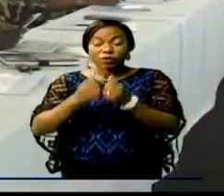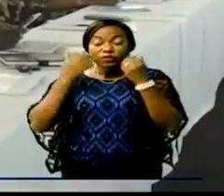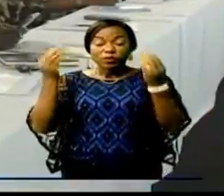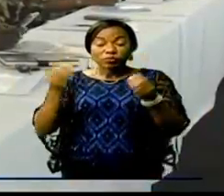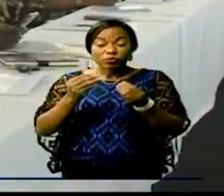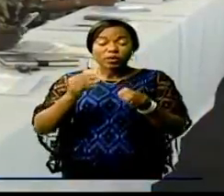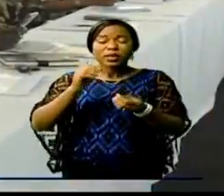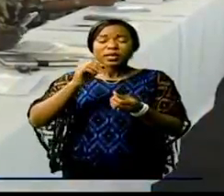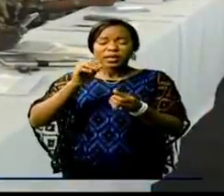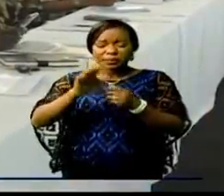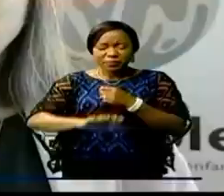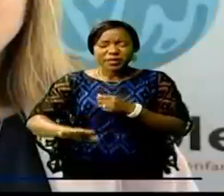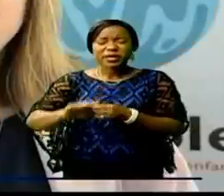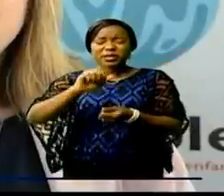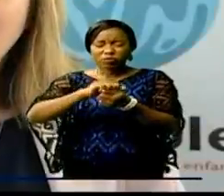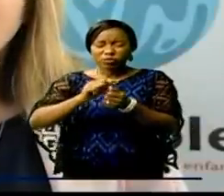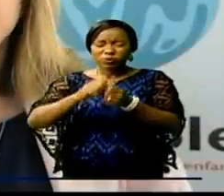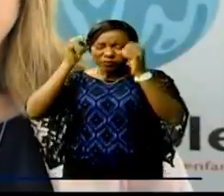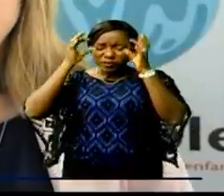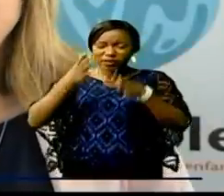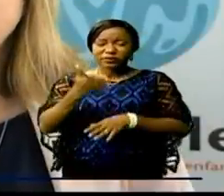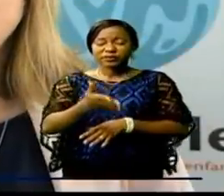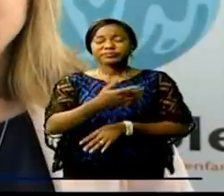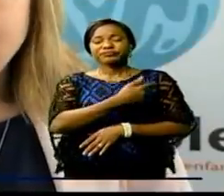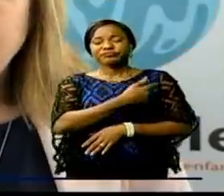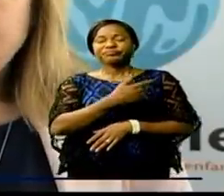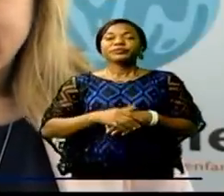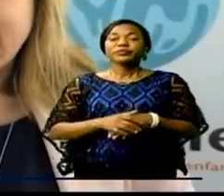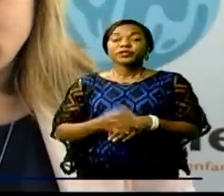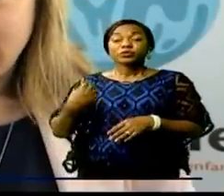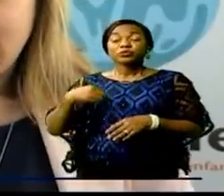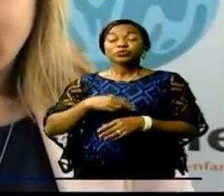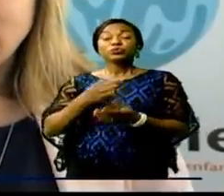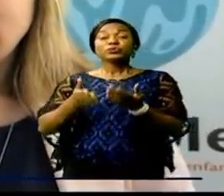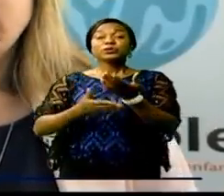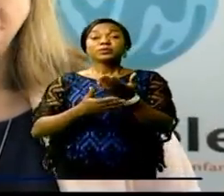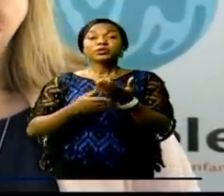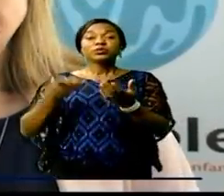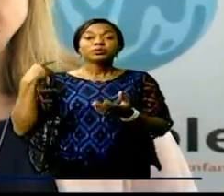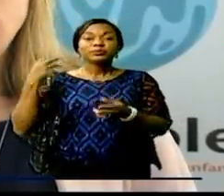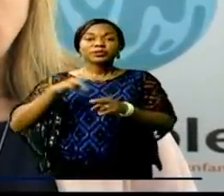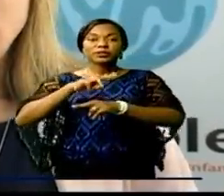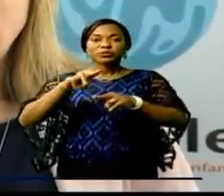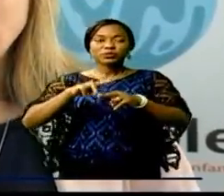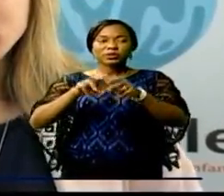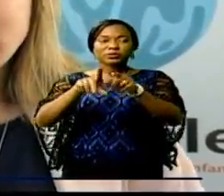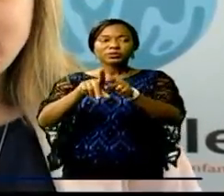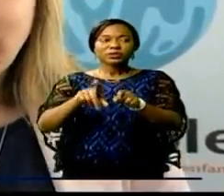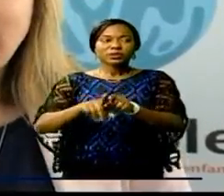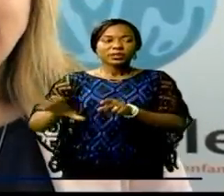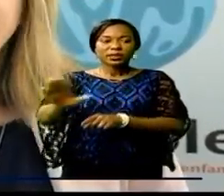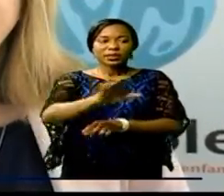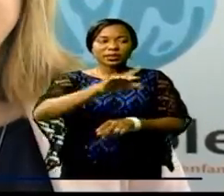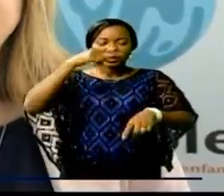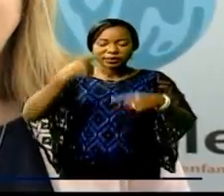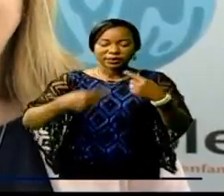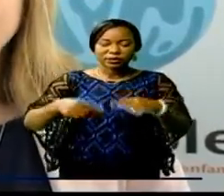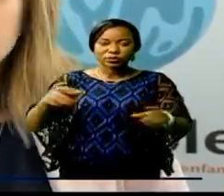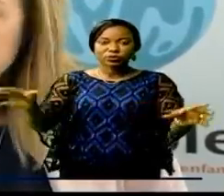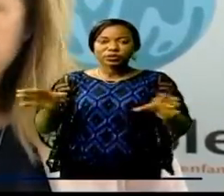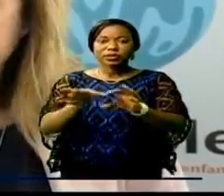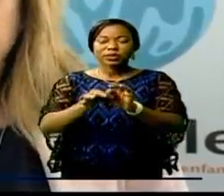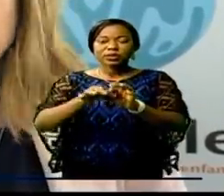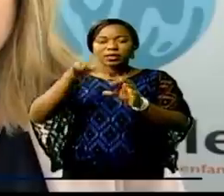est confronté dans ce domaine. Nous demandons aux députés nationaux, dans leur débat lié à